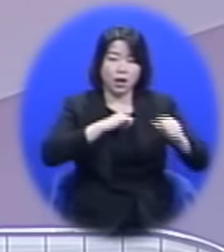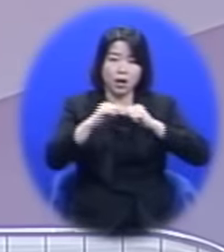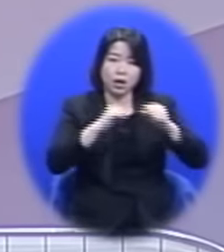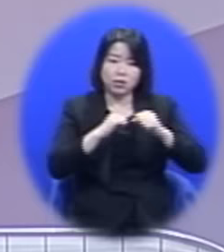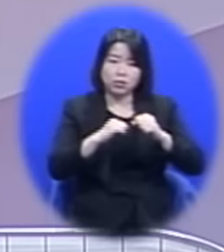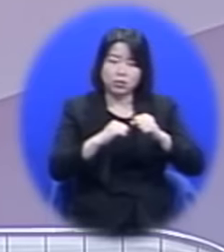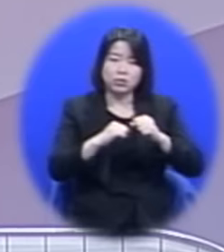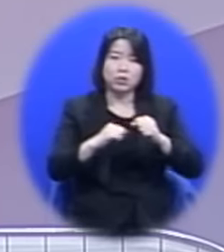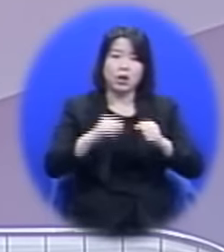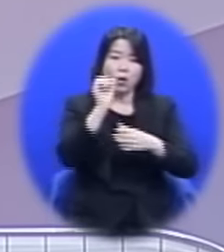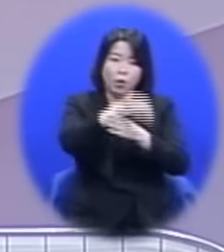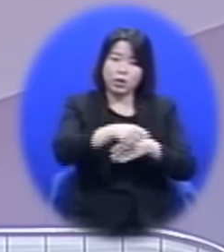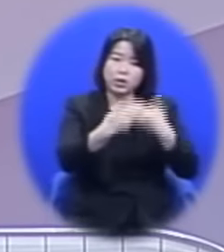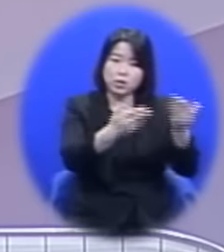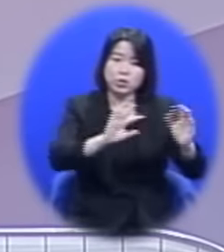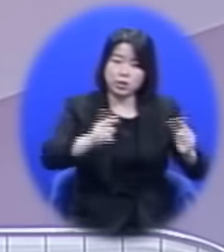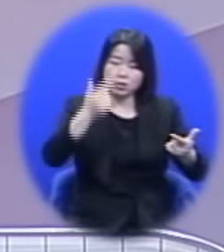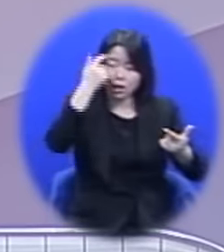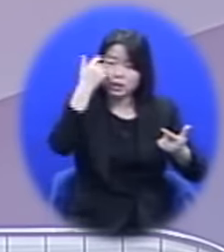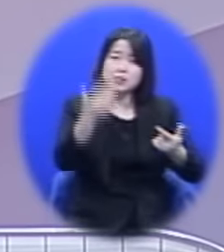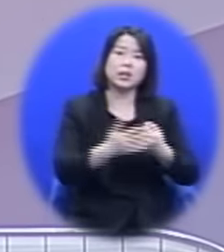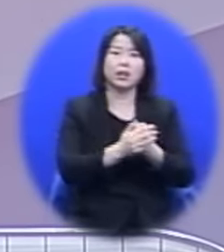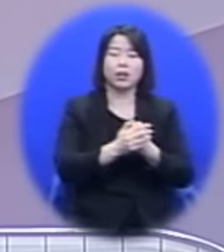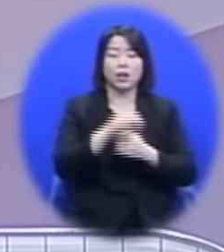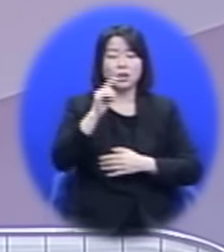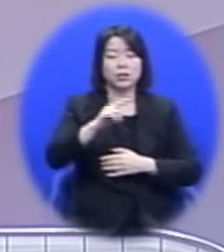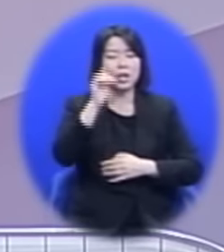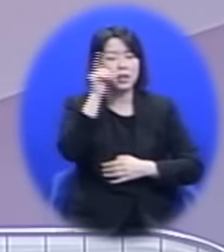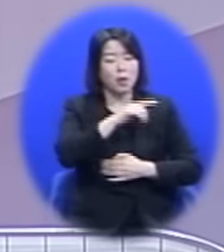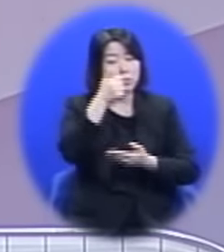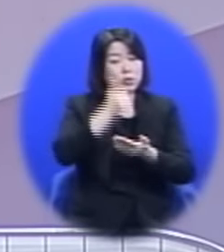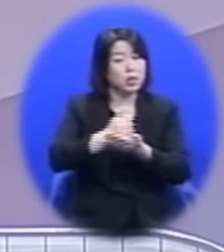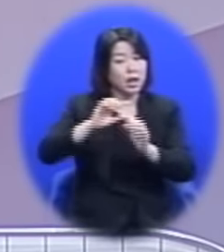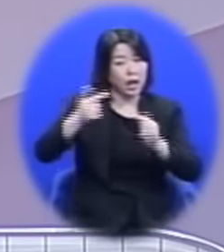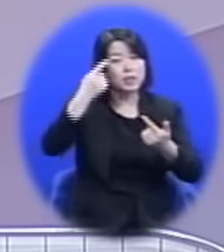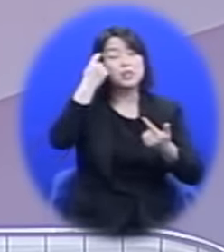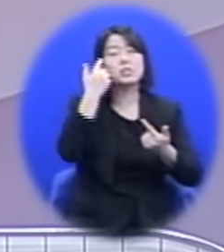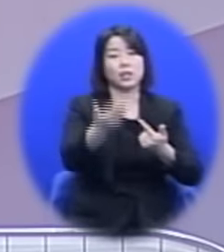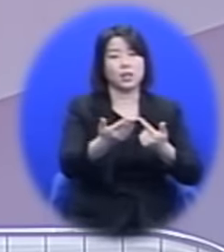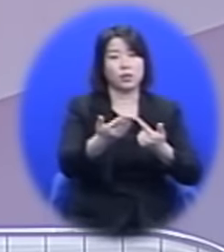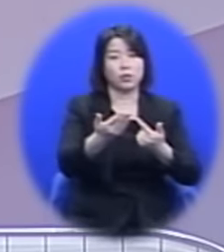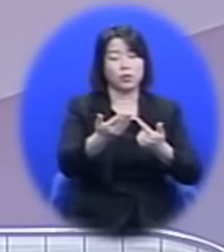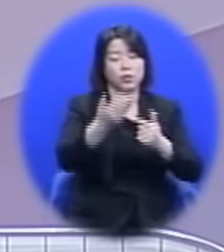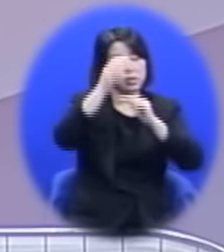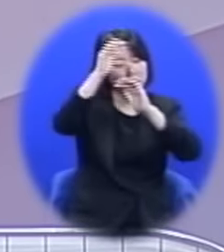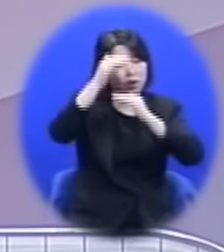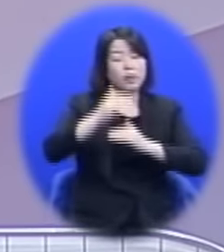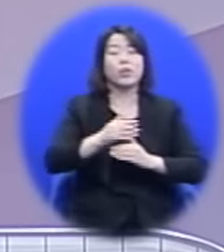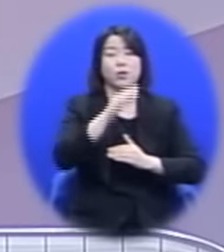않겠느냐. 목사님, 그게 그렇게 나쁜 죄는 아니잖아요. 그런 내용이에요.